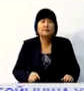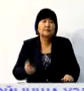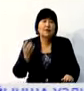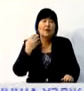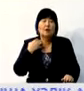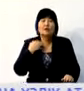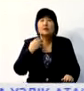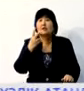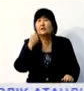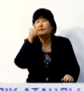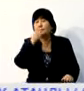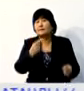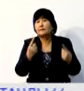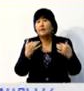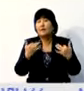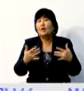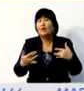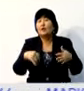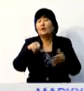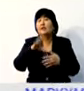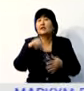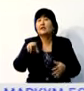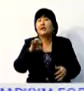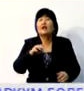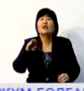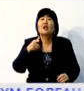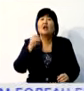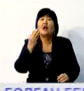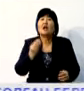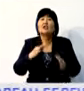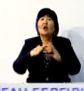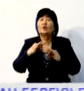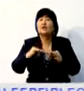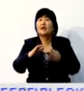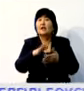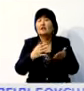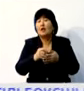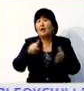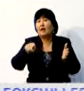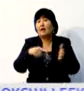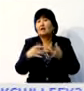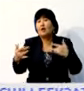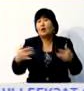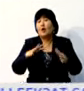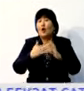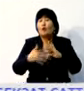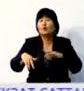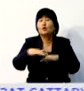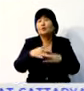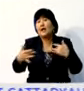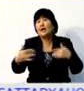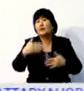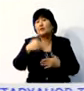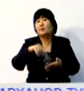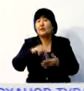Қызылорданың қос ғасырлық мерейтойына арналған өнер көші Сырдария және Жалағаш аудандарында жалғасын тапты. Шаһар өнерпаздары ауыл жұртшылығына концерттік